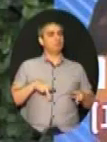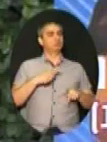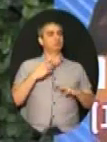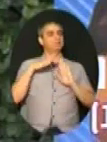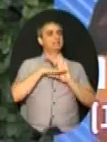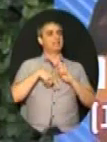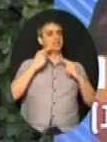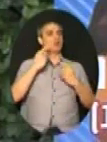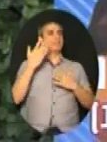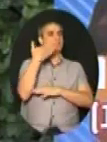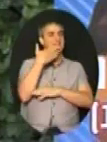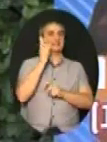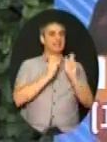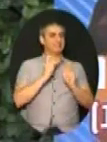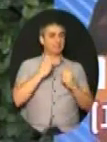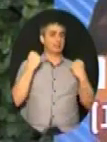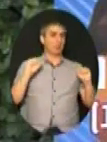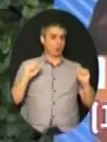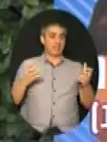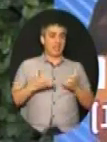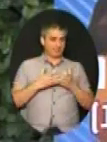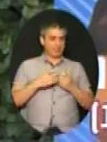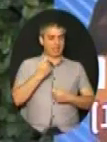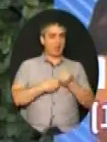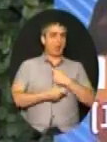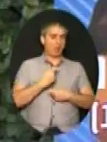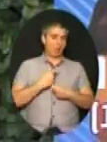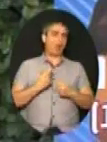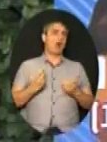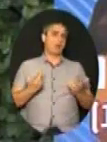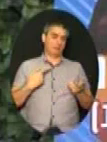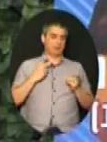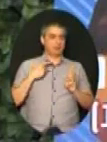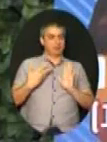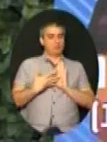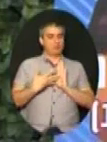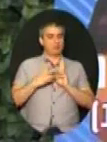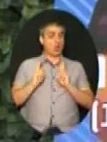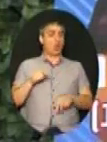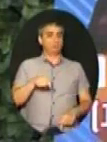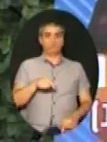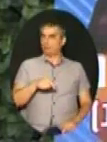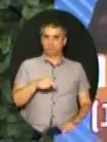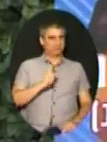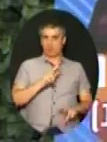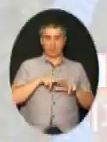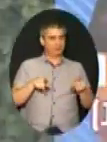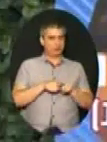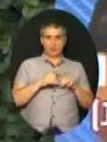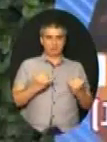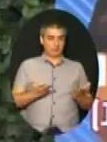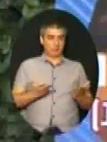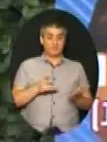היום המדיני, האזרחי, הדמוקרטי, החברתי, הכלכלי, אז הייתי בודקת את האופציה הזאת, אבל זאת לא הסיטואציה